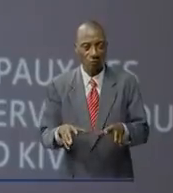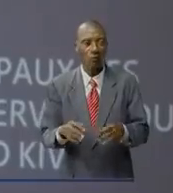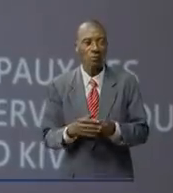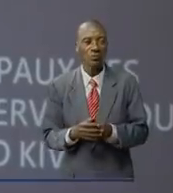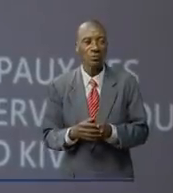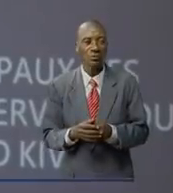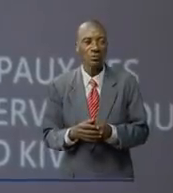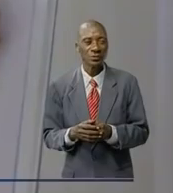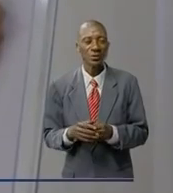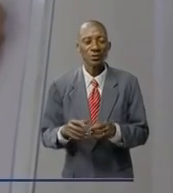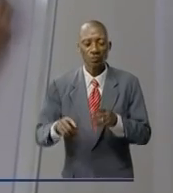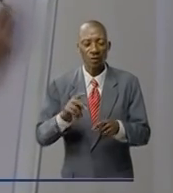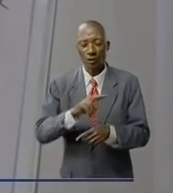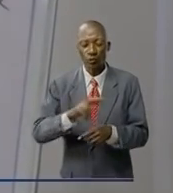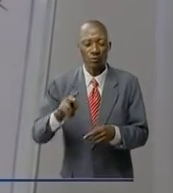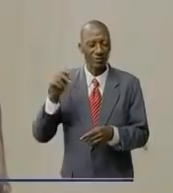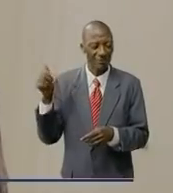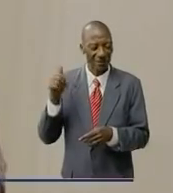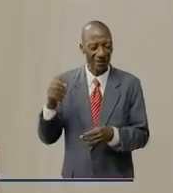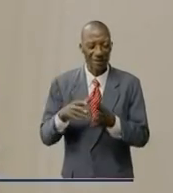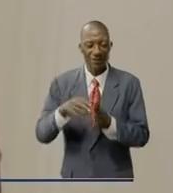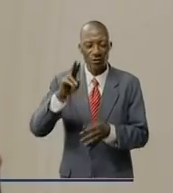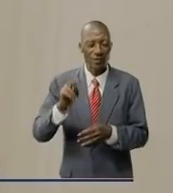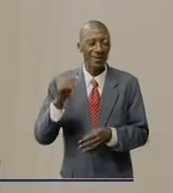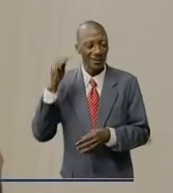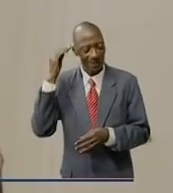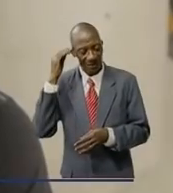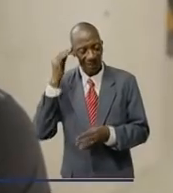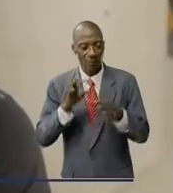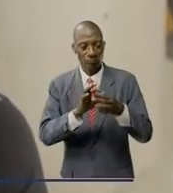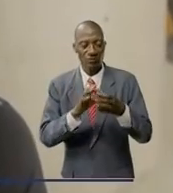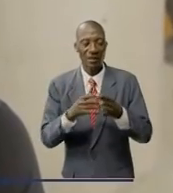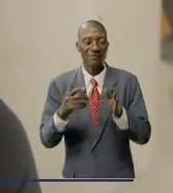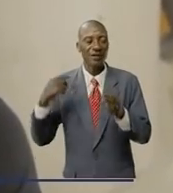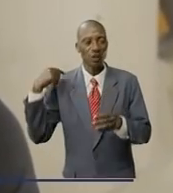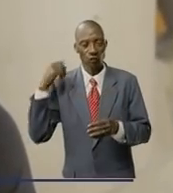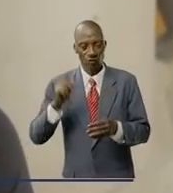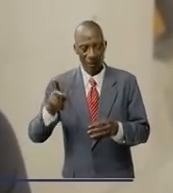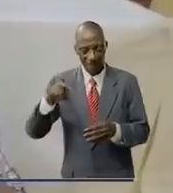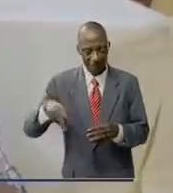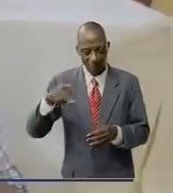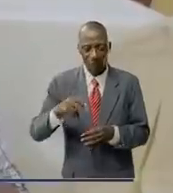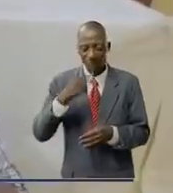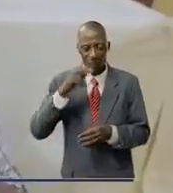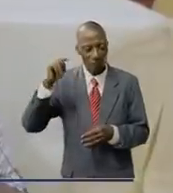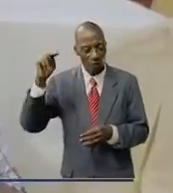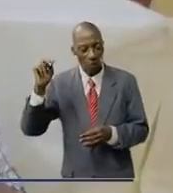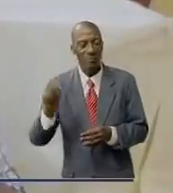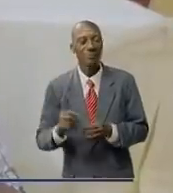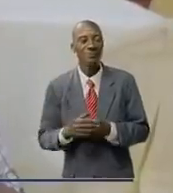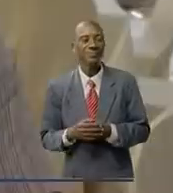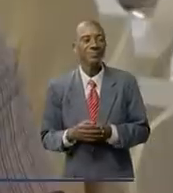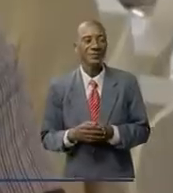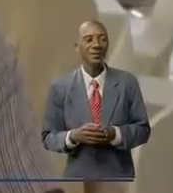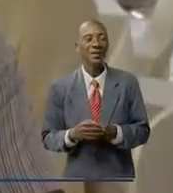au 15 octobre 2021 par ONU-SIDA en partenariat avec le gouvernement congolais. Objectif, développer une compréhension commune sur cette théorie du